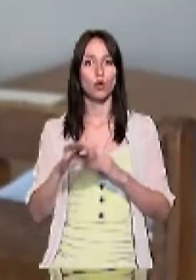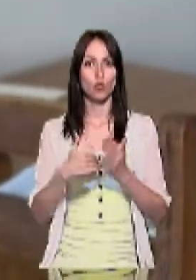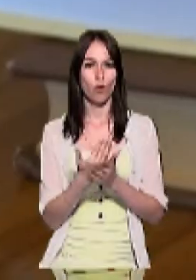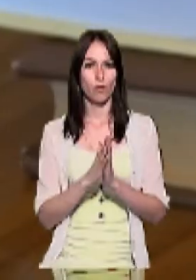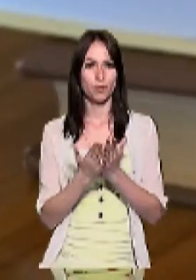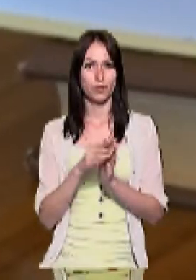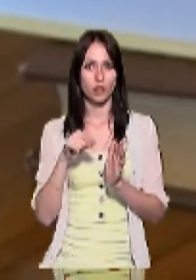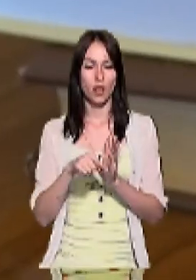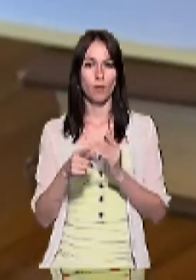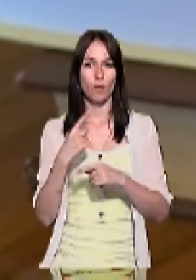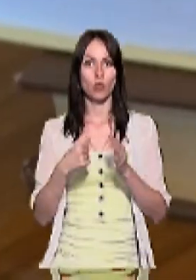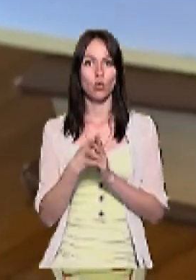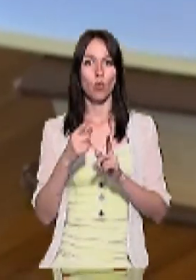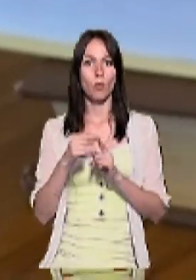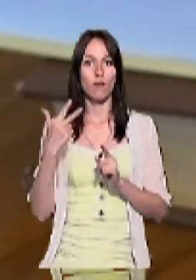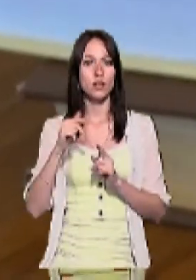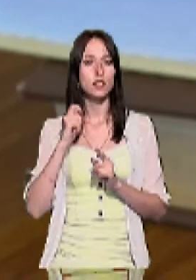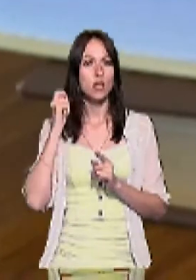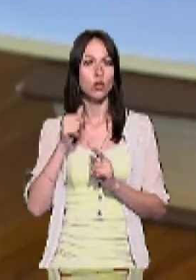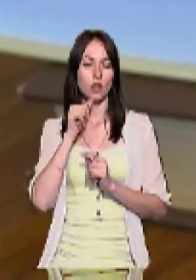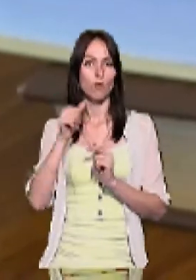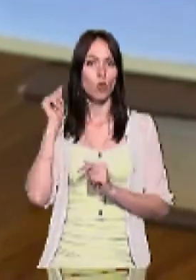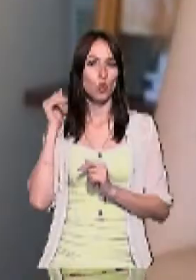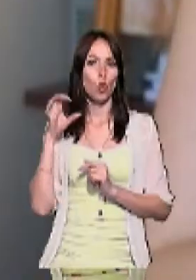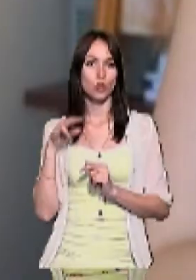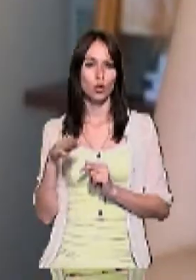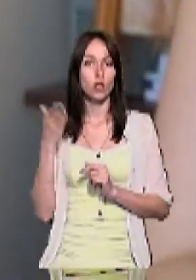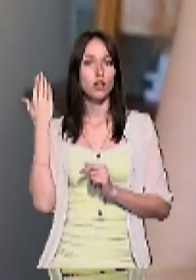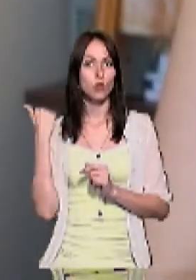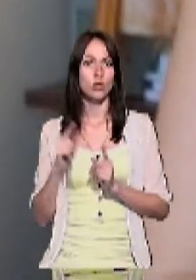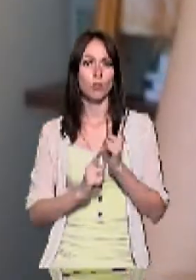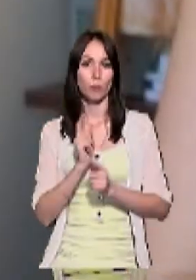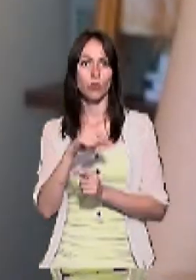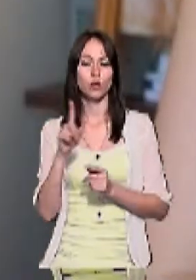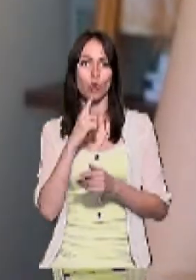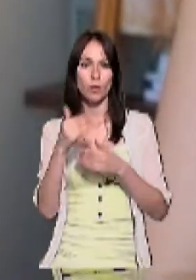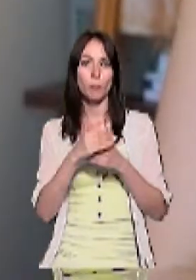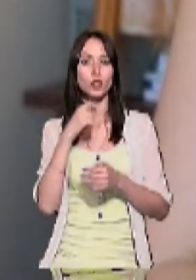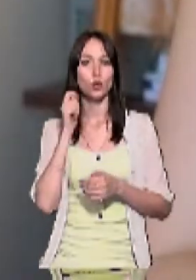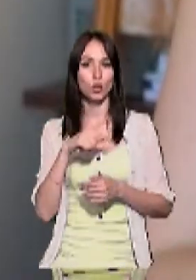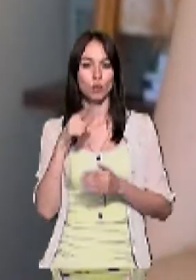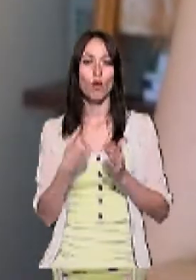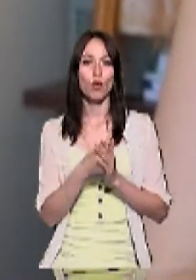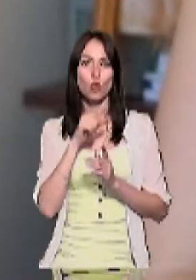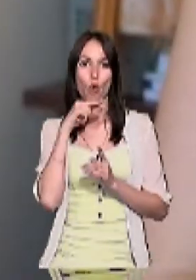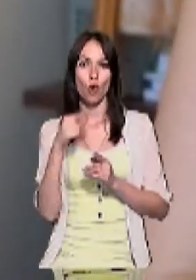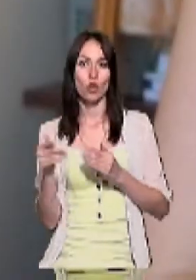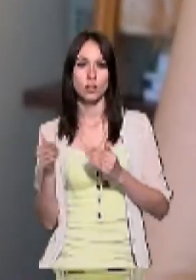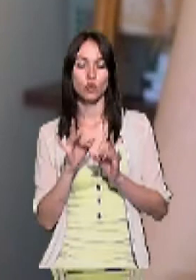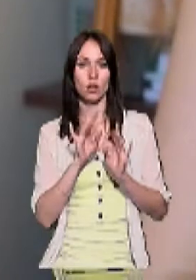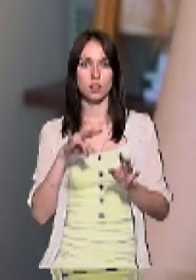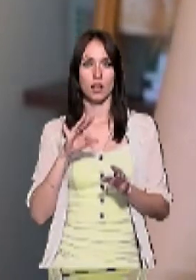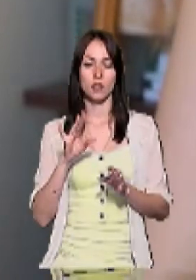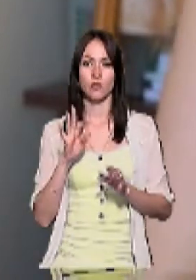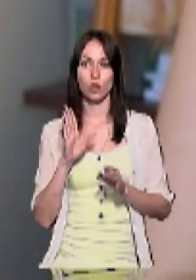повернення до правил 30-х років минулого століття. Тоді правопис змінили, щоб наблизити українську мову до російської, говорить Літвінова.